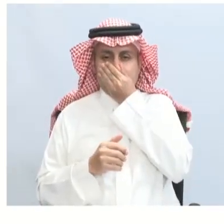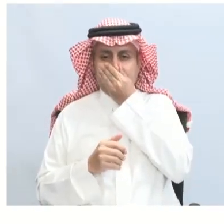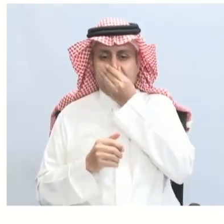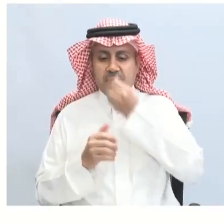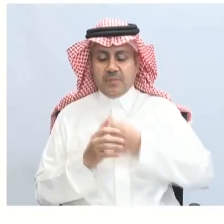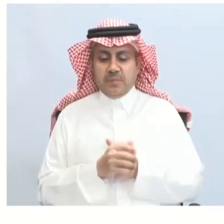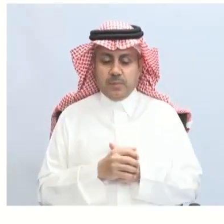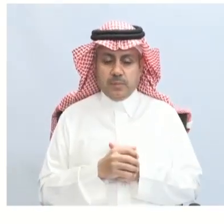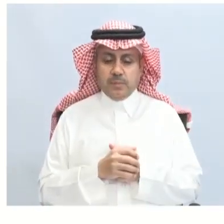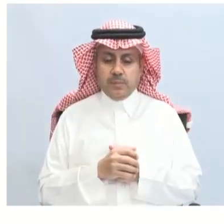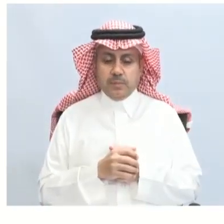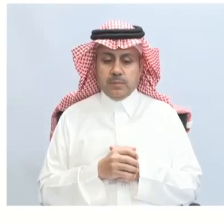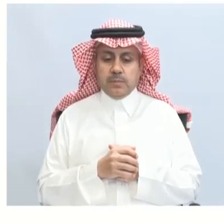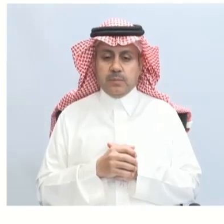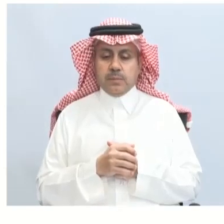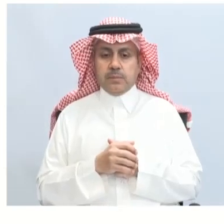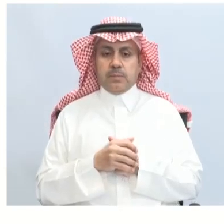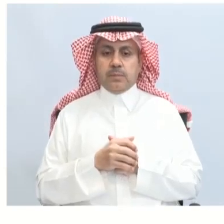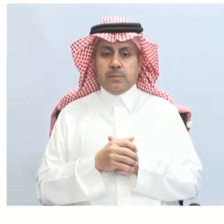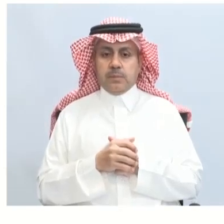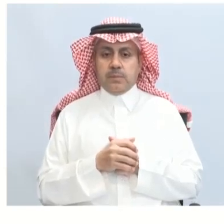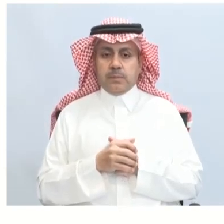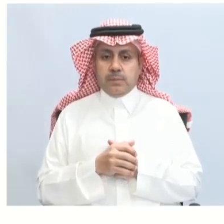هذه الكلمه الفحشاء